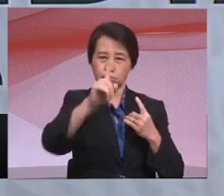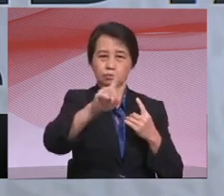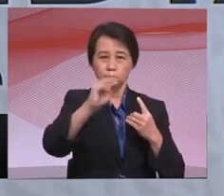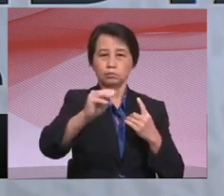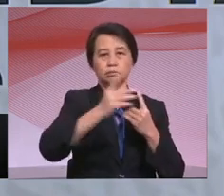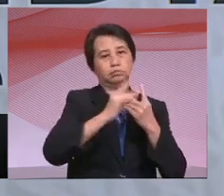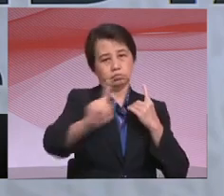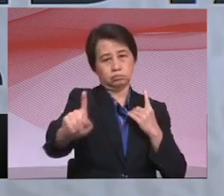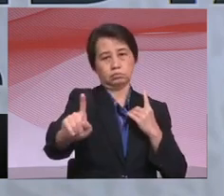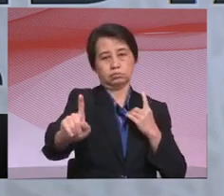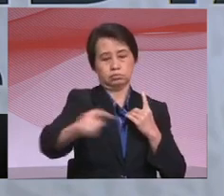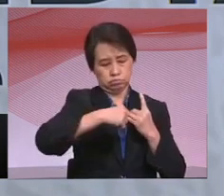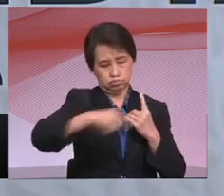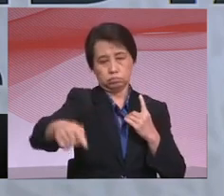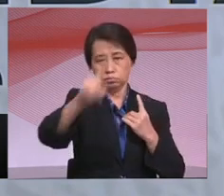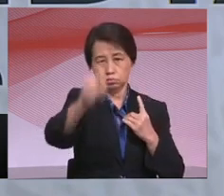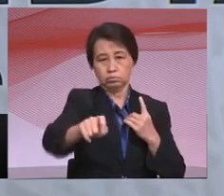meter.